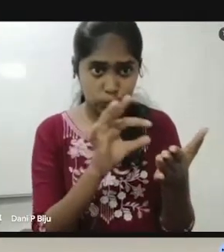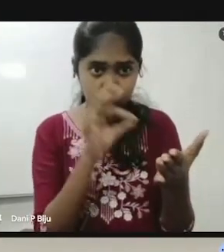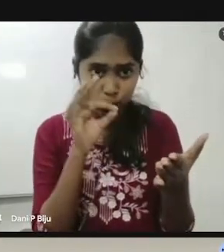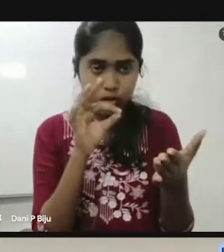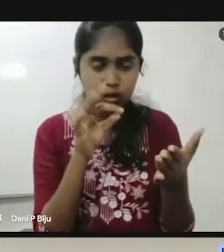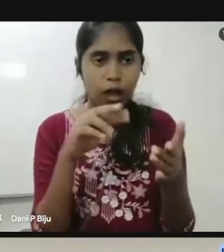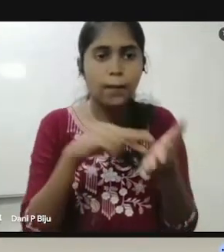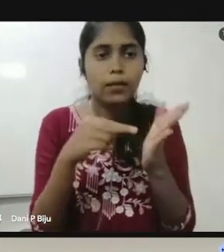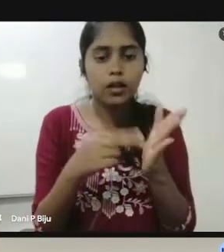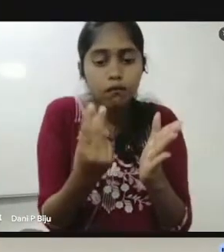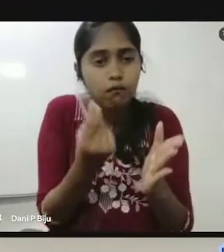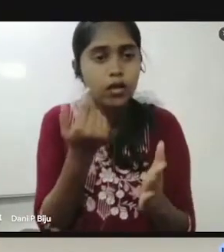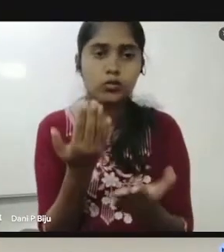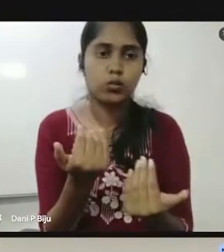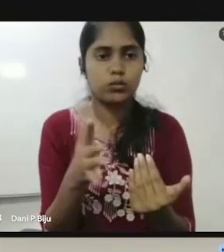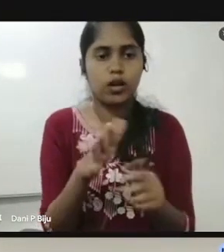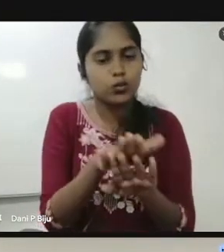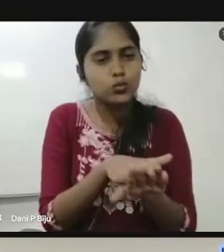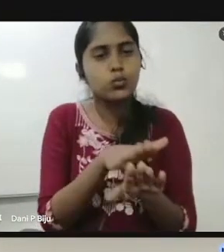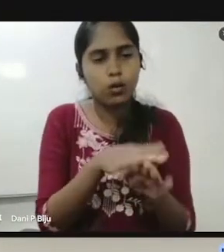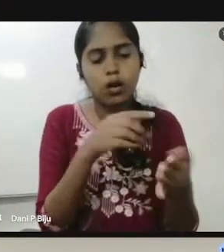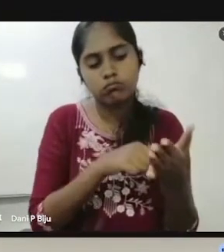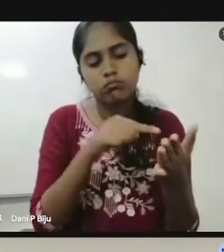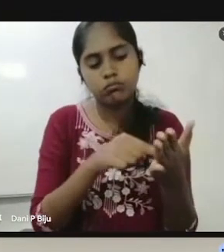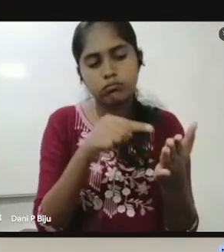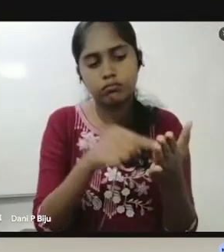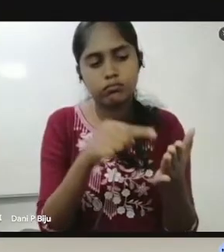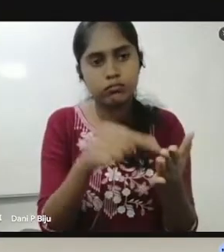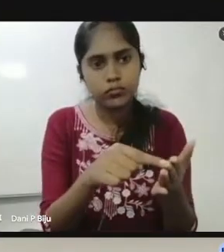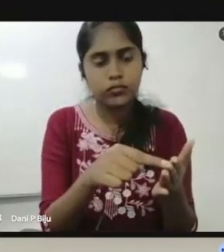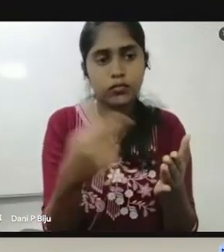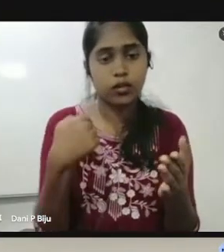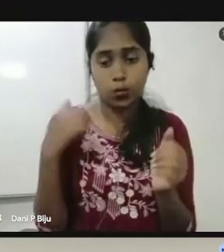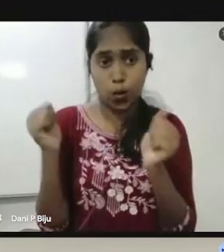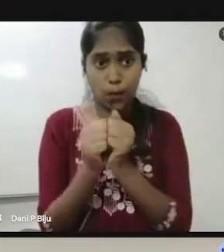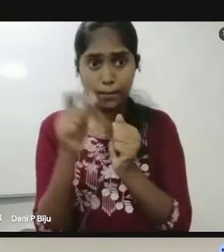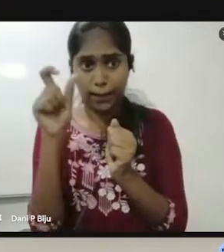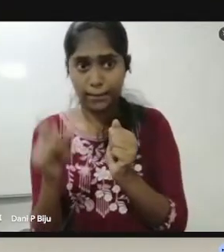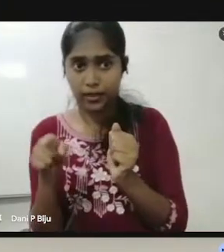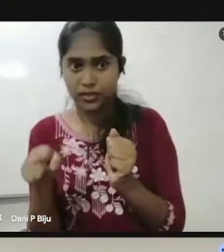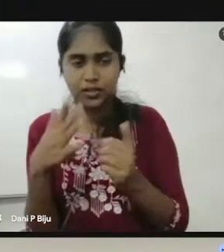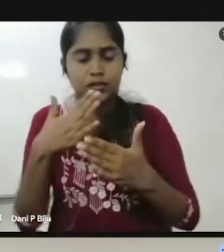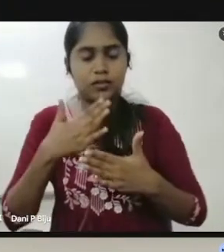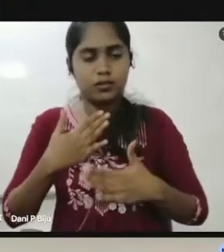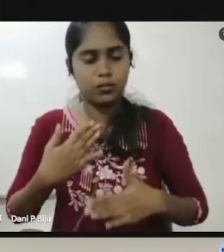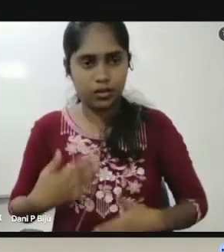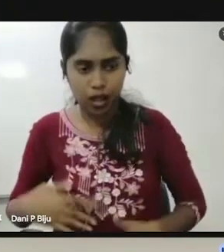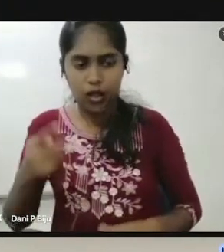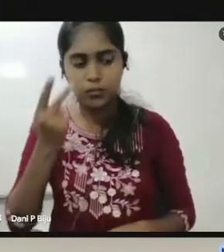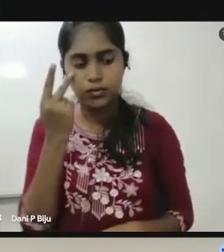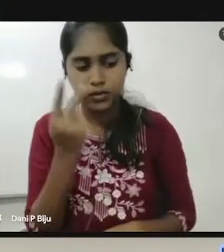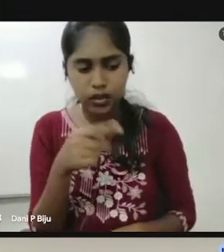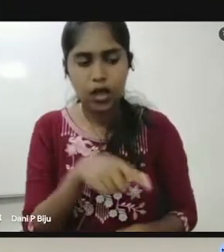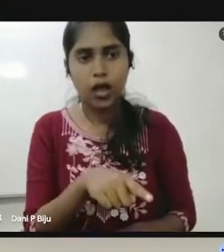ചെയ്യണമായിരിക്കും. അപ്പോൾ നമ്മളുടെ കൂടെ ഇരിക്കുന്ന കമ്മ്യൂണിക്കേഷൻ പാർട്ട്ണർ വളരെയധികം പേഷ്യന്റ് ആയിട്ട് ഇരുന്ന് നമ്മൾ